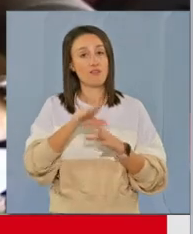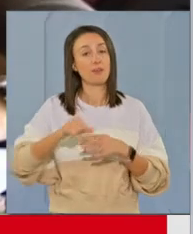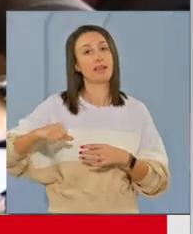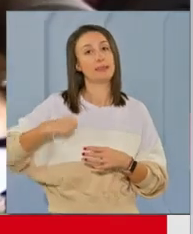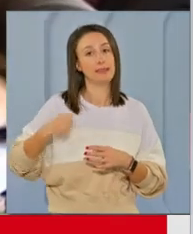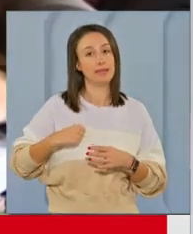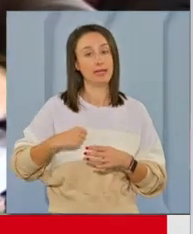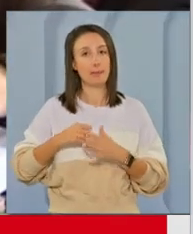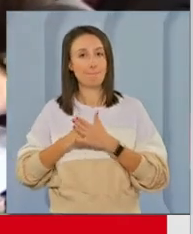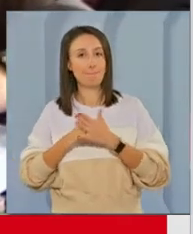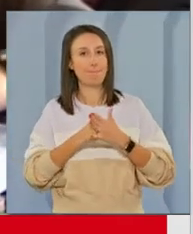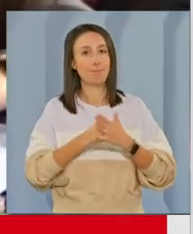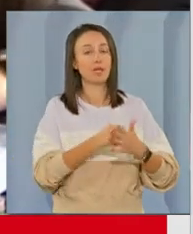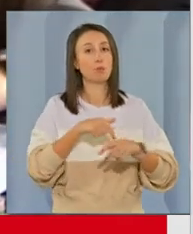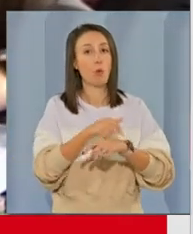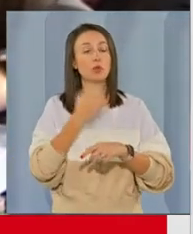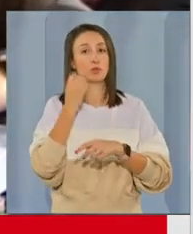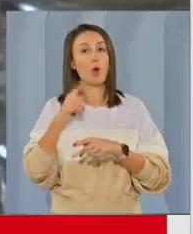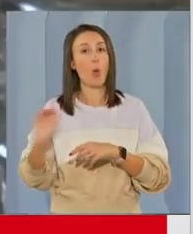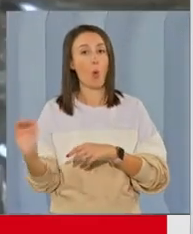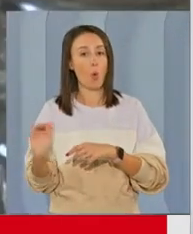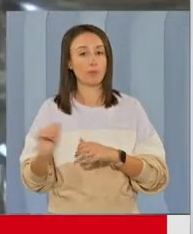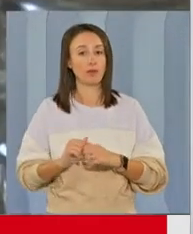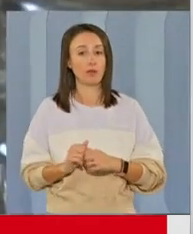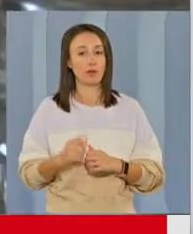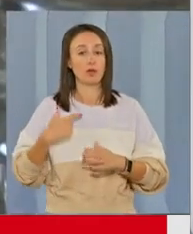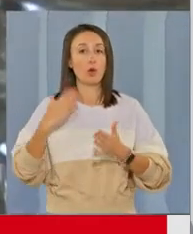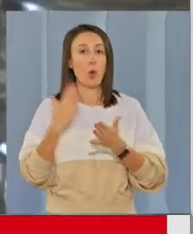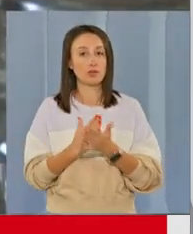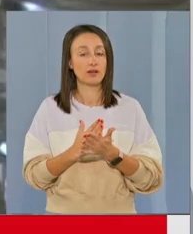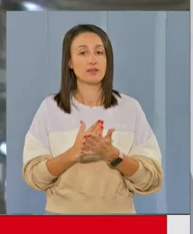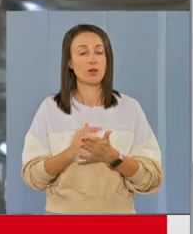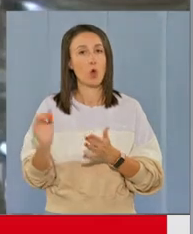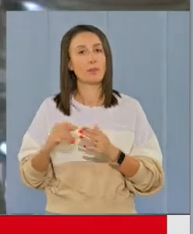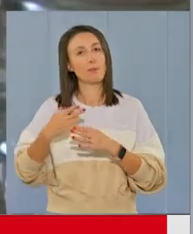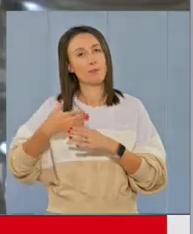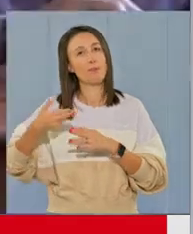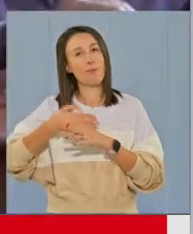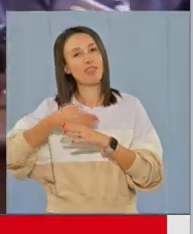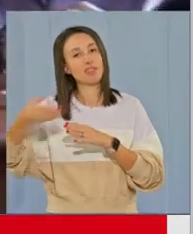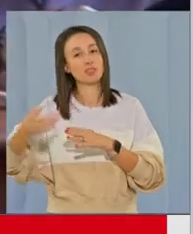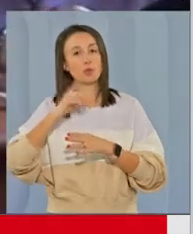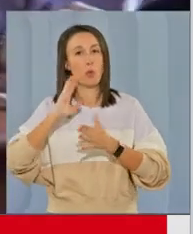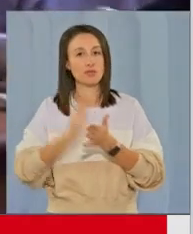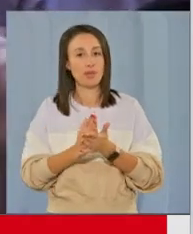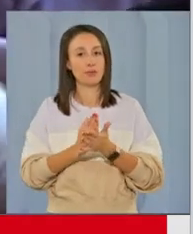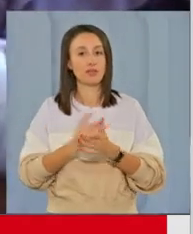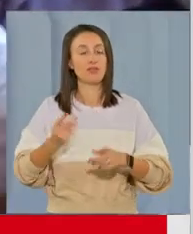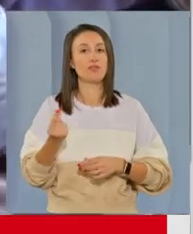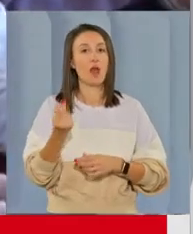tinere împing momentul în care care se hotărăsc să aibă copii atunci când au și